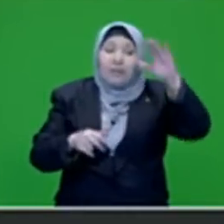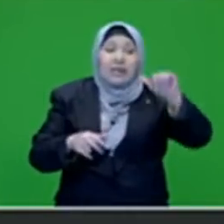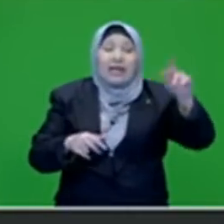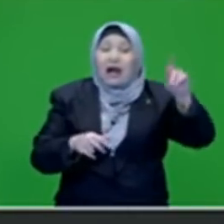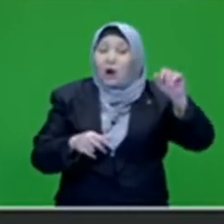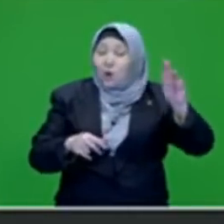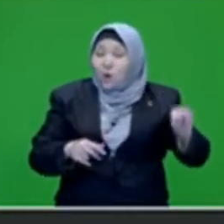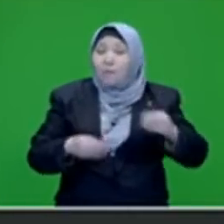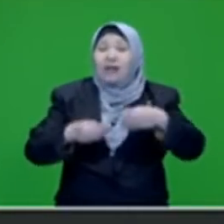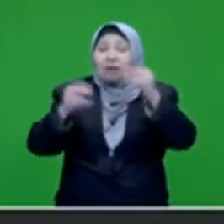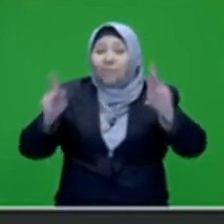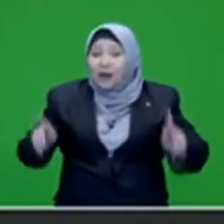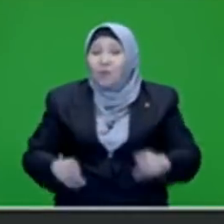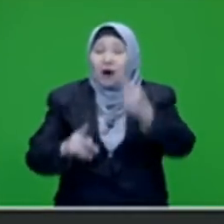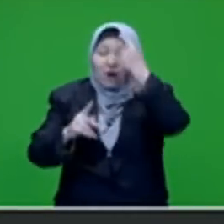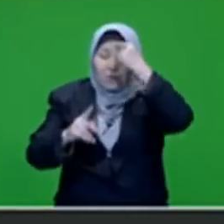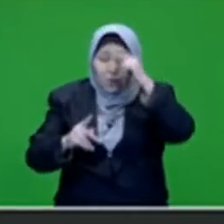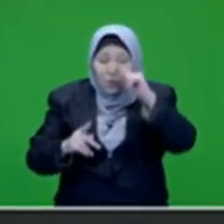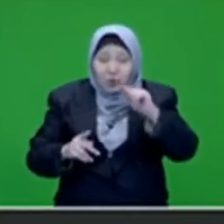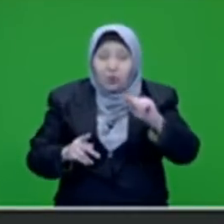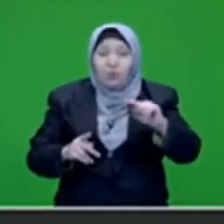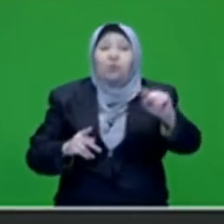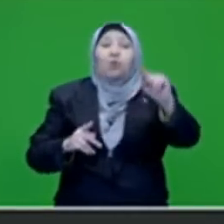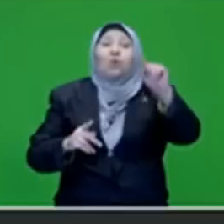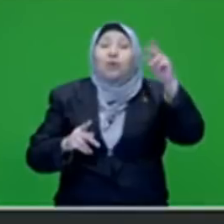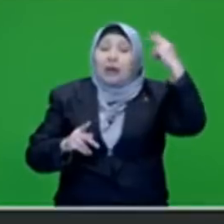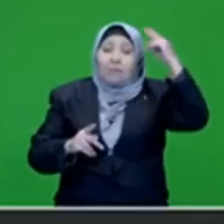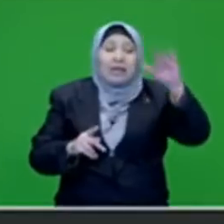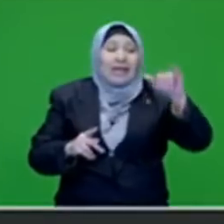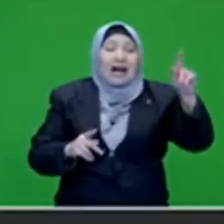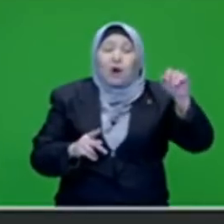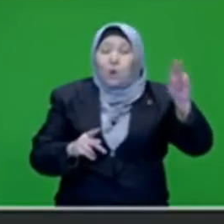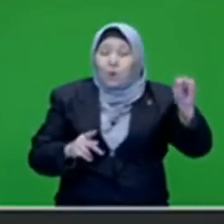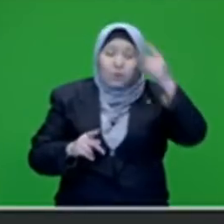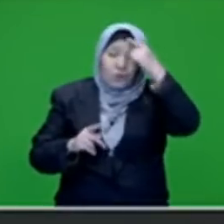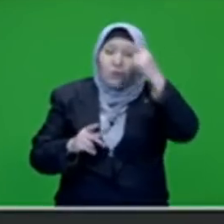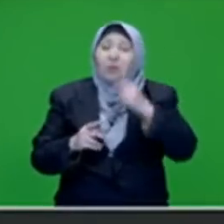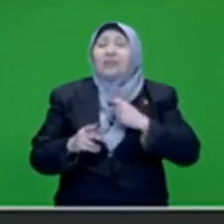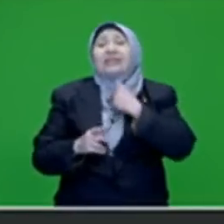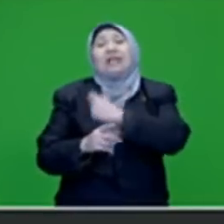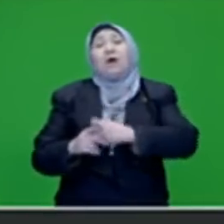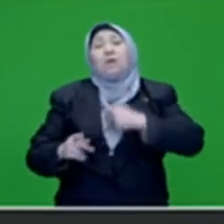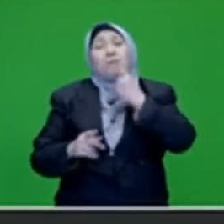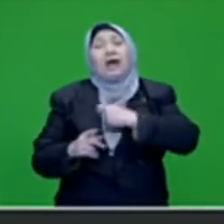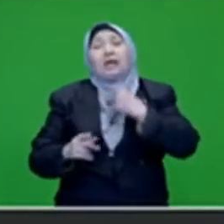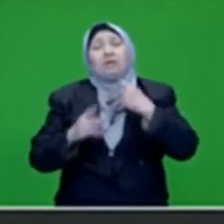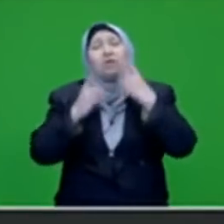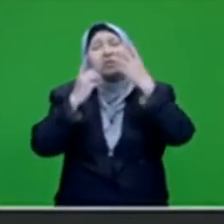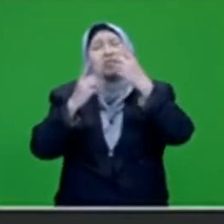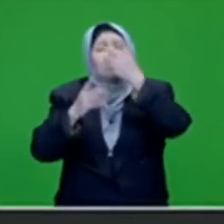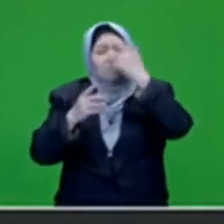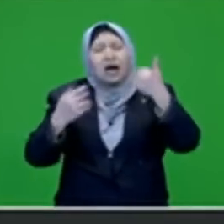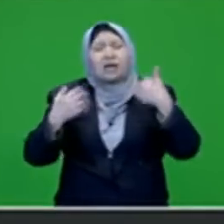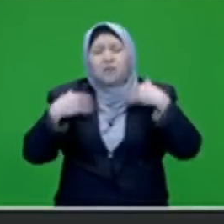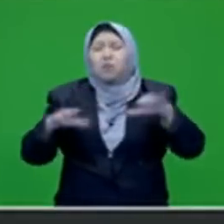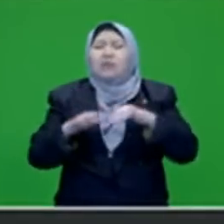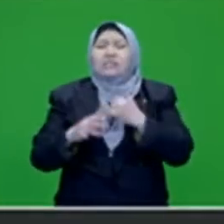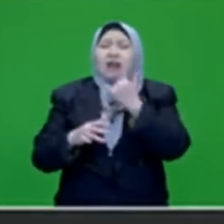hujungnya Allah beri peluang untuk putera-putera Nabi Allah Yaakub untuk bertaubat. Maksudnya mereka juga buat salah. Mereka juga ada buat benda